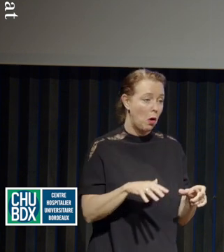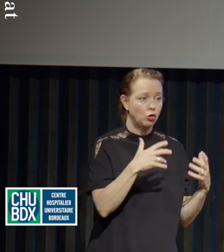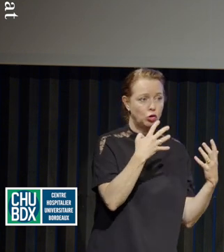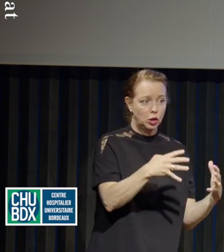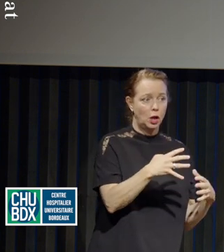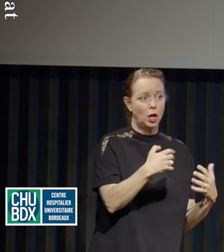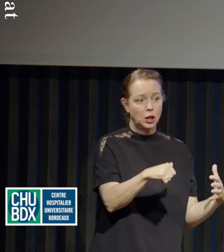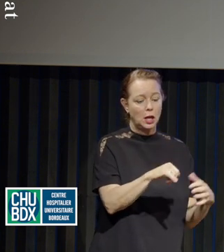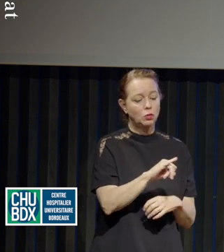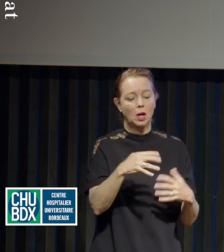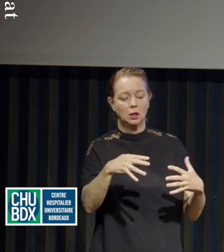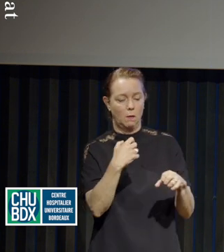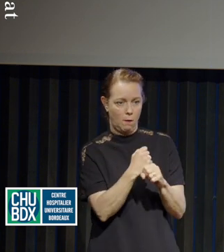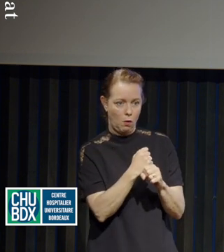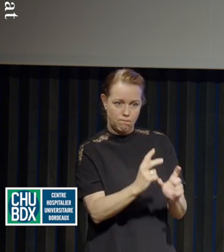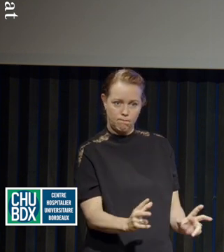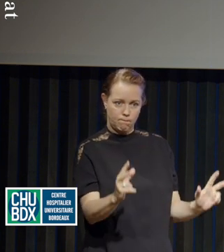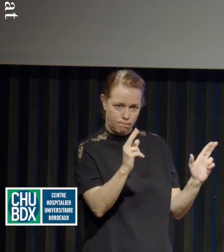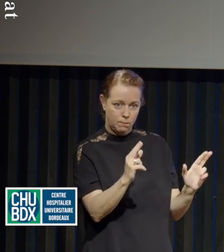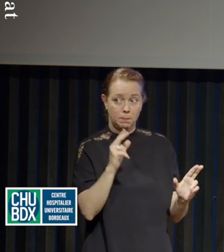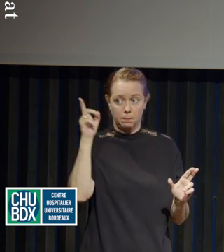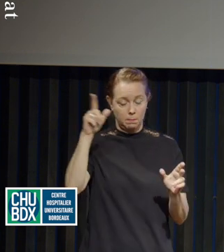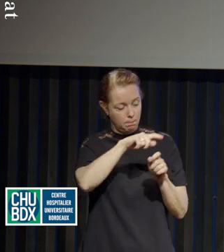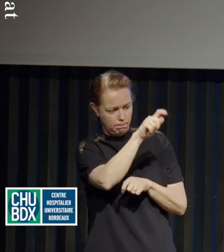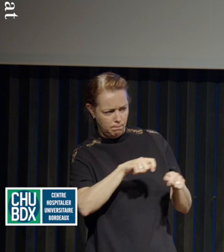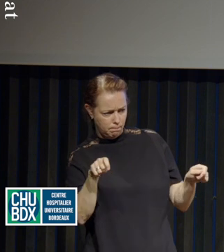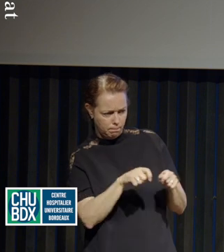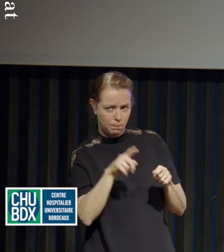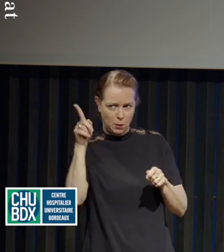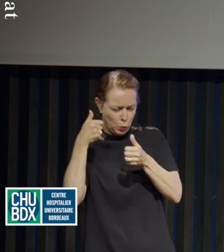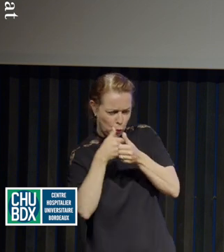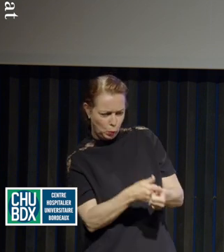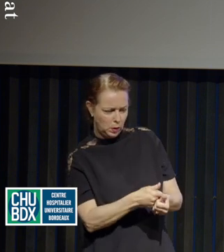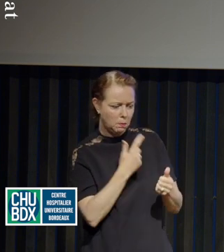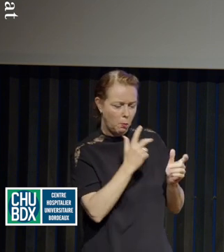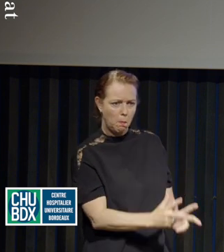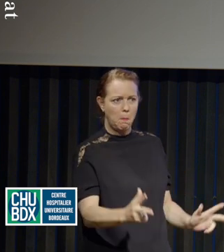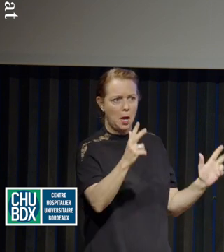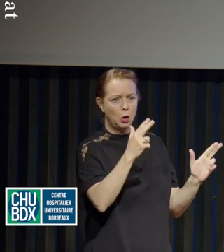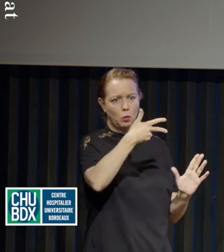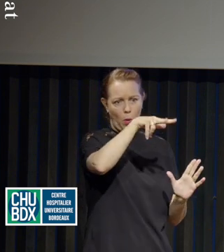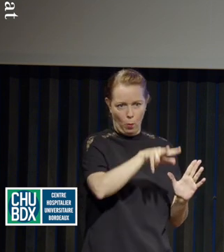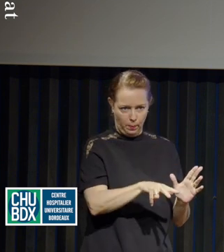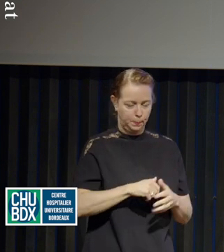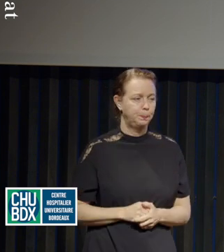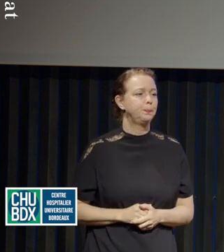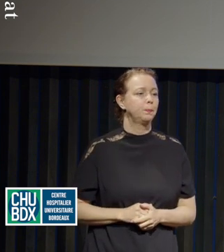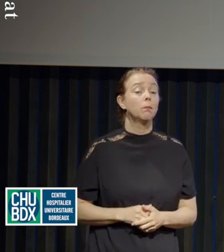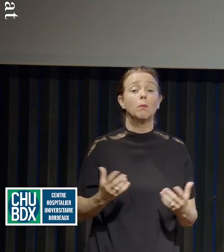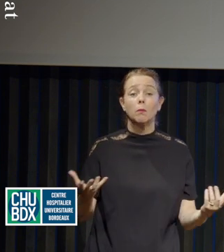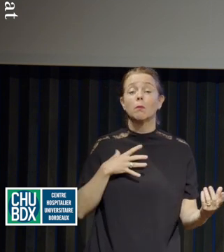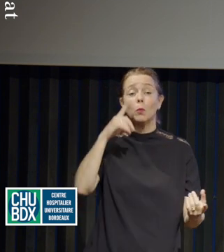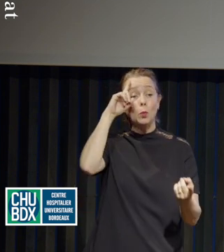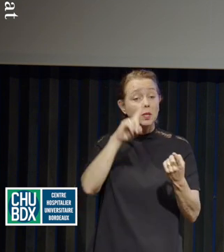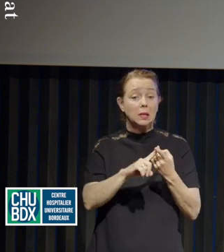19 ans et qui ont été évalués et suivis sur une période de 3 mois. Alors, l'objectif de cette